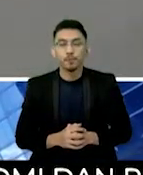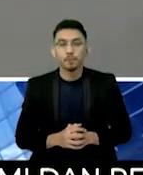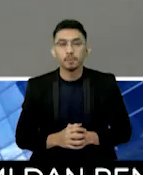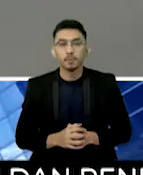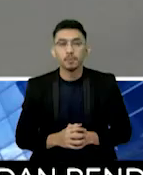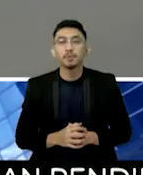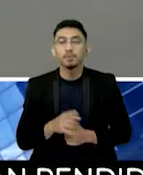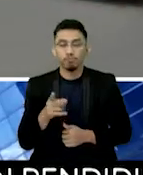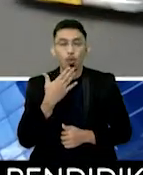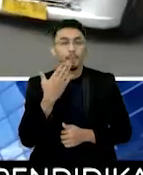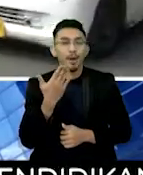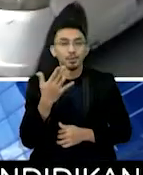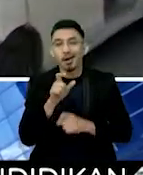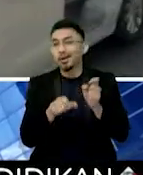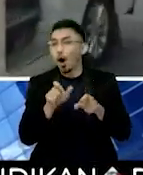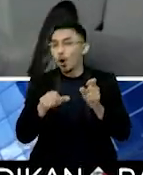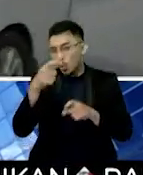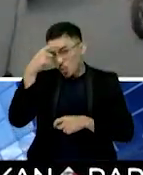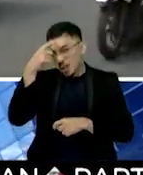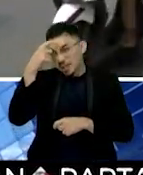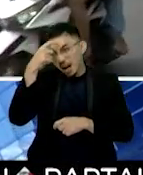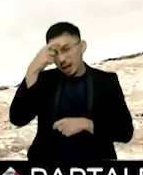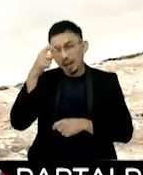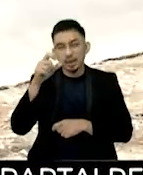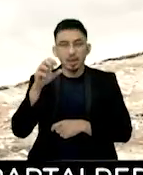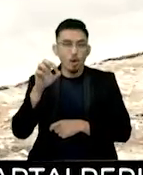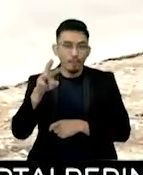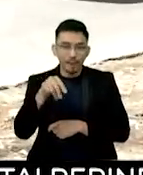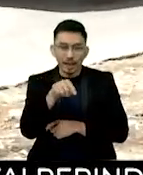yang memiliki riwayat perjalanan dari luar negeri.